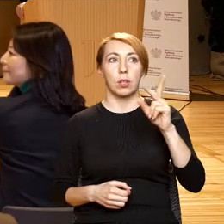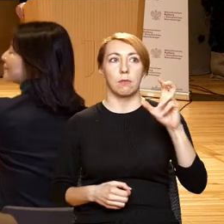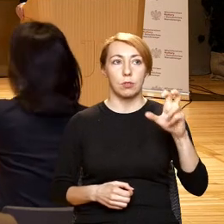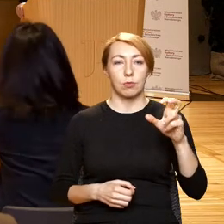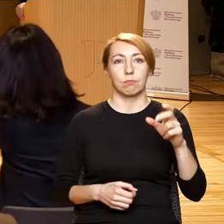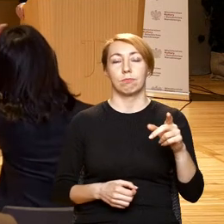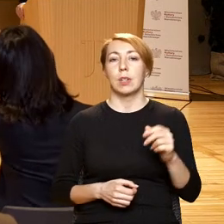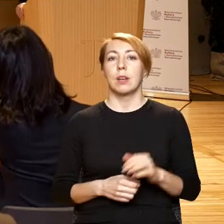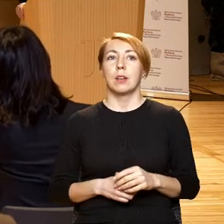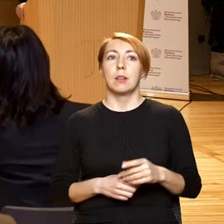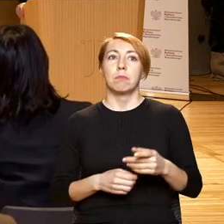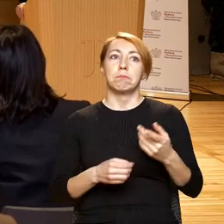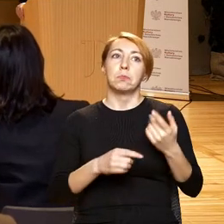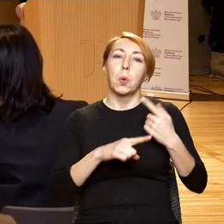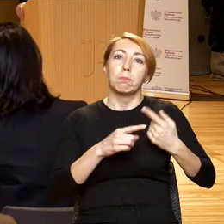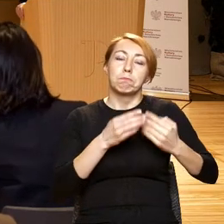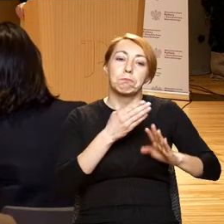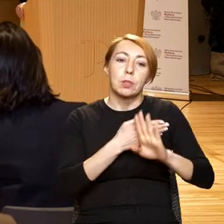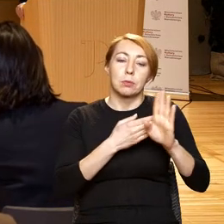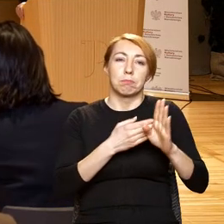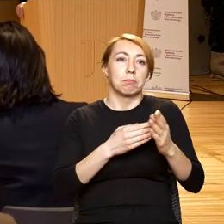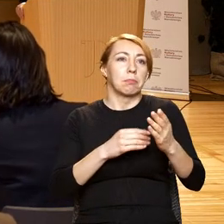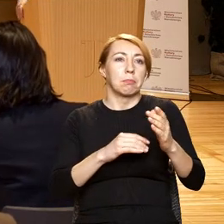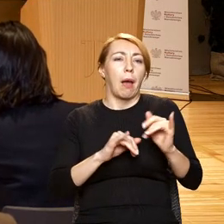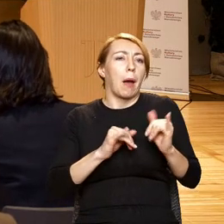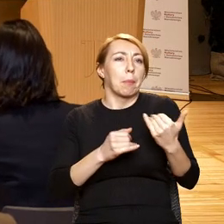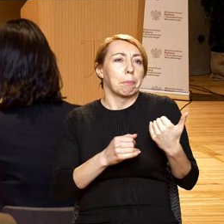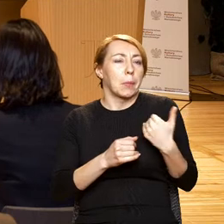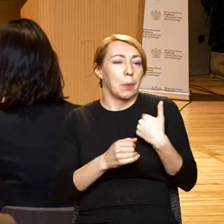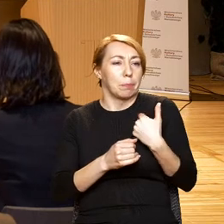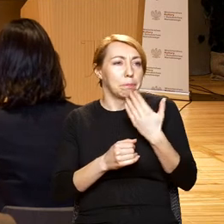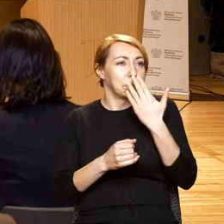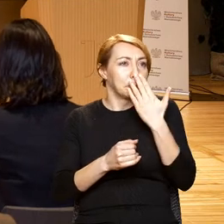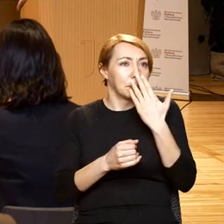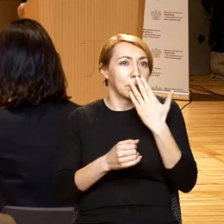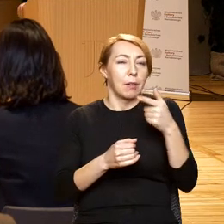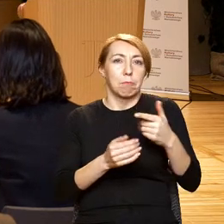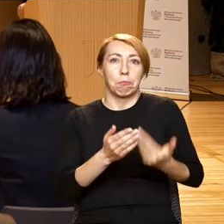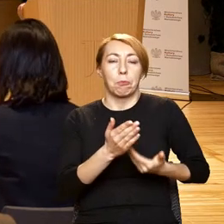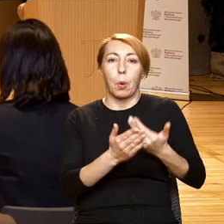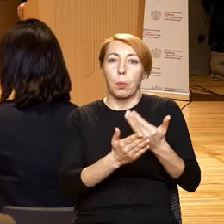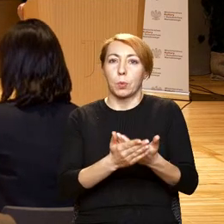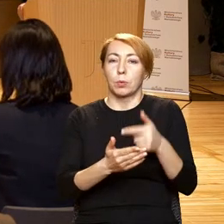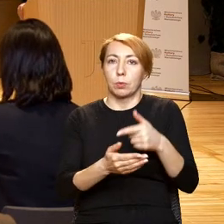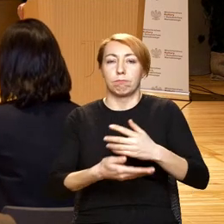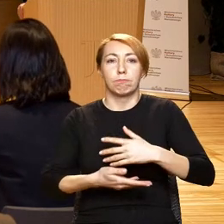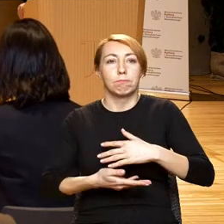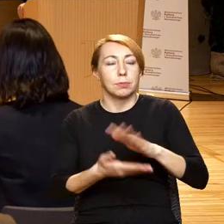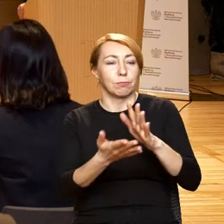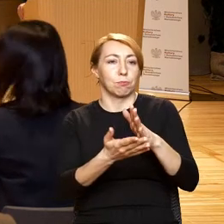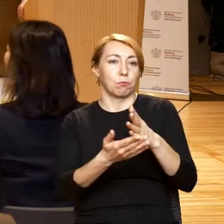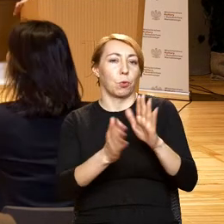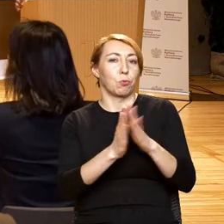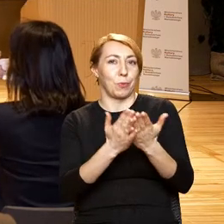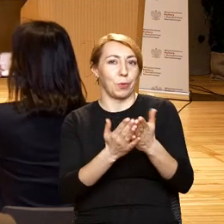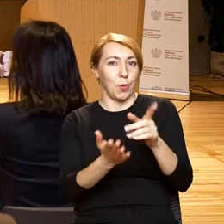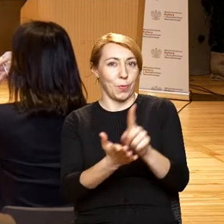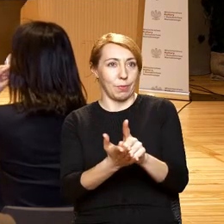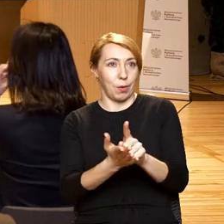króciutko tego, jak doszło do tego, że pani nam zaproponowała w Polsce wydanie tej książki. Bardzo